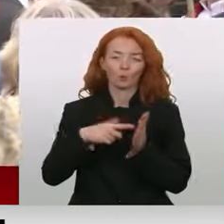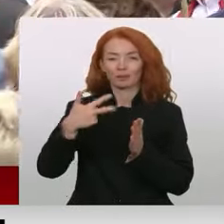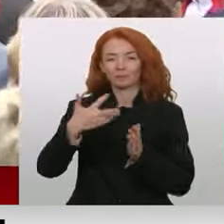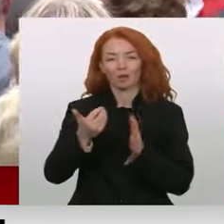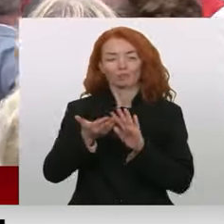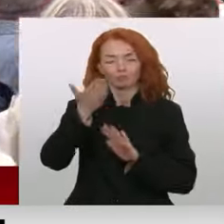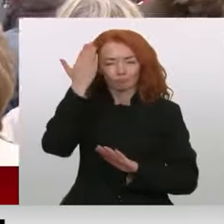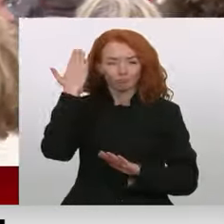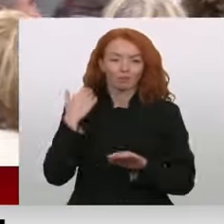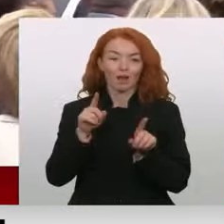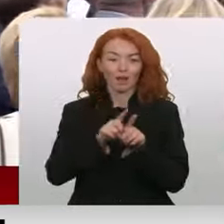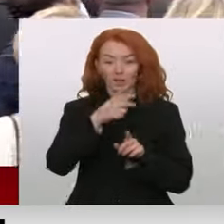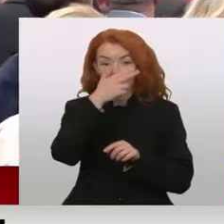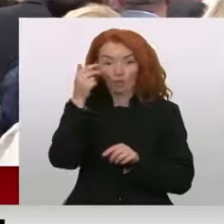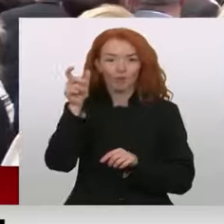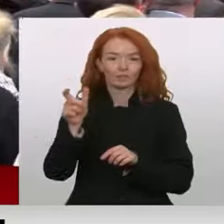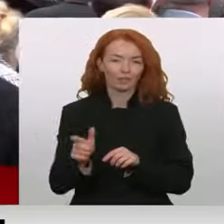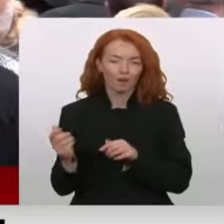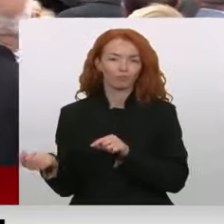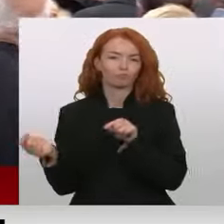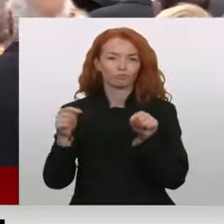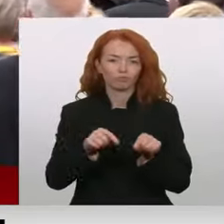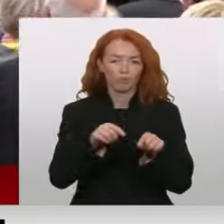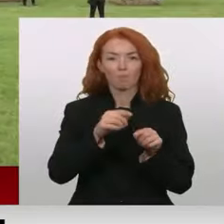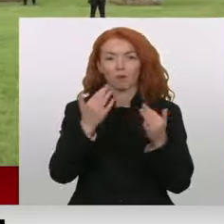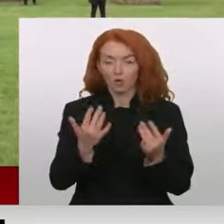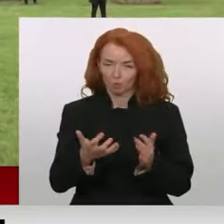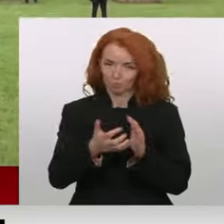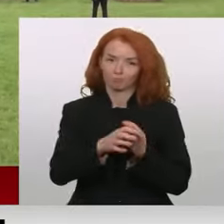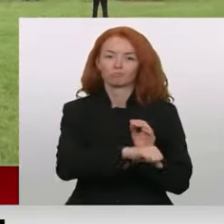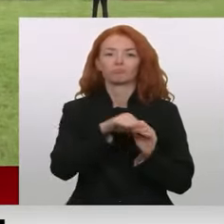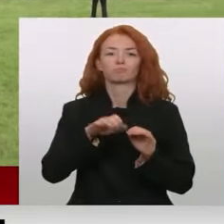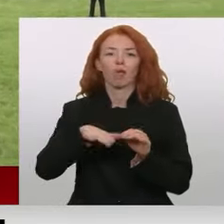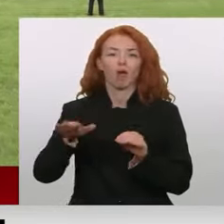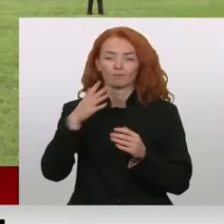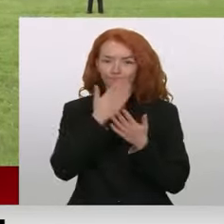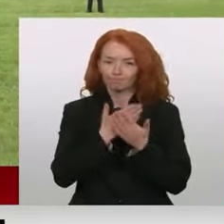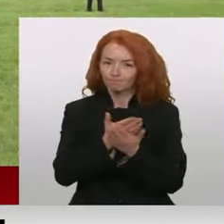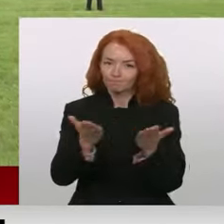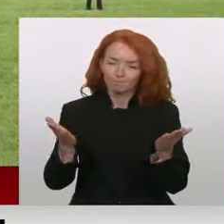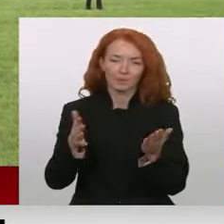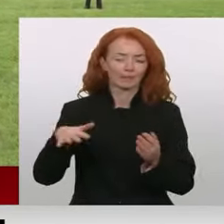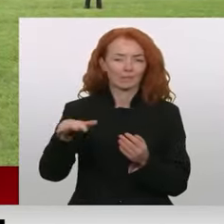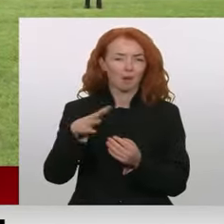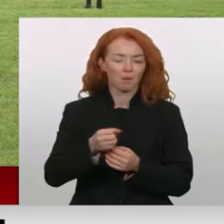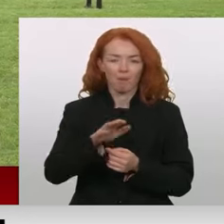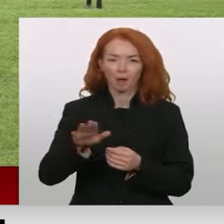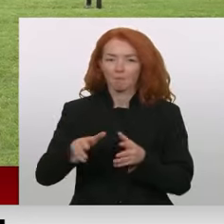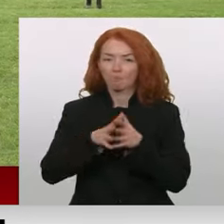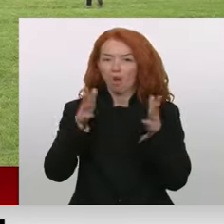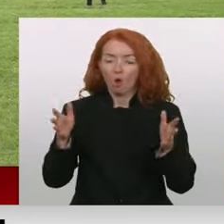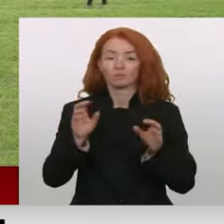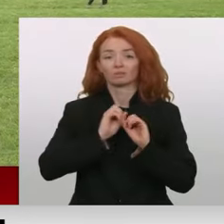ka arī Lietuvā cilvēki nākušiem pasākumiem ar bērniem, arī šeit ļoti daudz ir tieši ģimenes ar bērniem, un stāst un